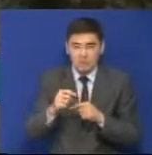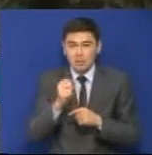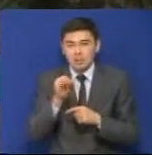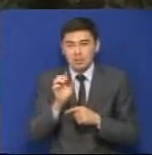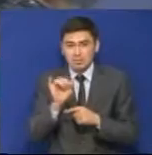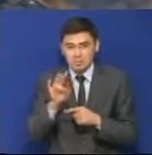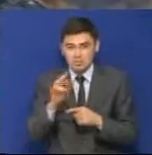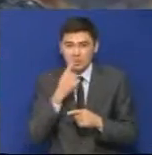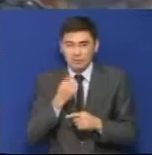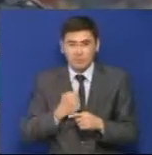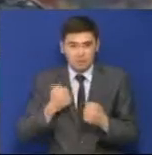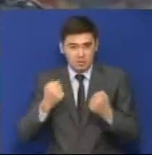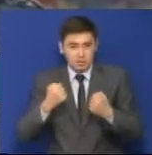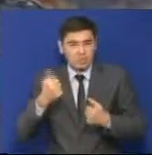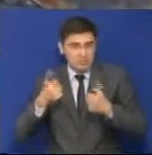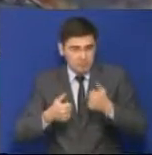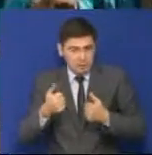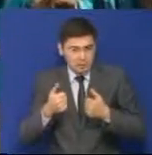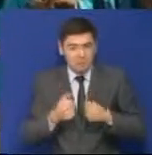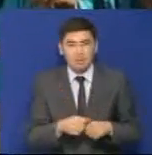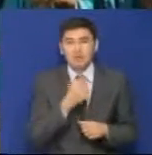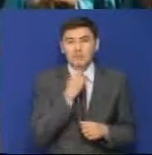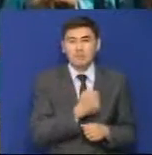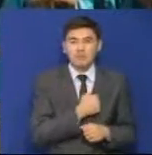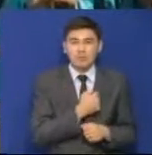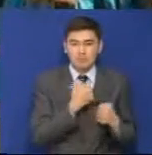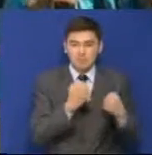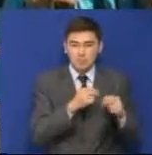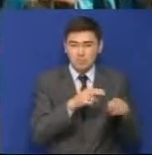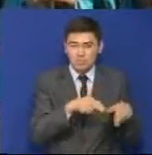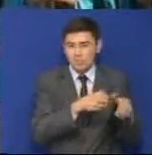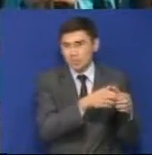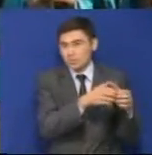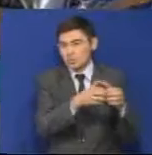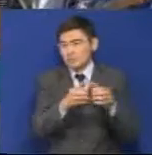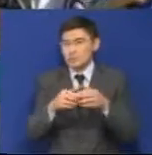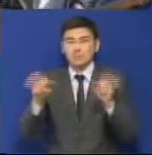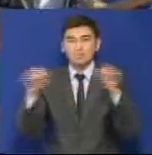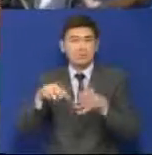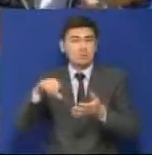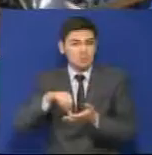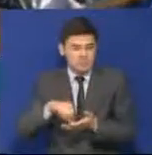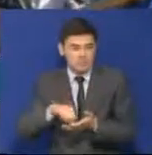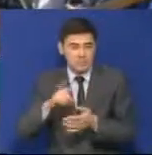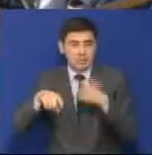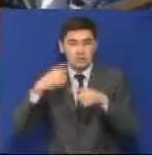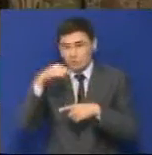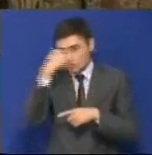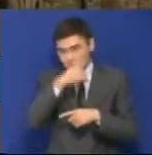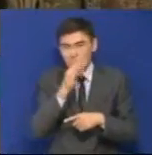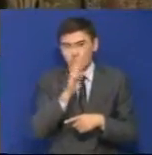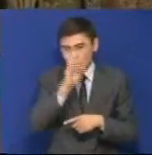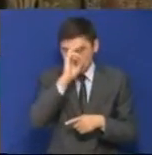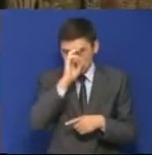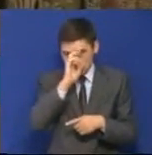Шығыс Қазақстанның әскери спорттық клубтары жеңімпаз және жүлдегер болып оралады. Келесі жылы республикалық деңгейде өтетін